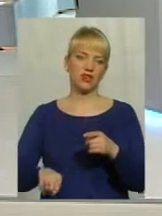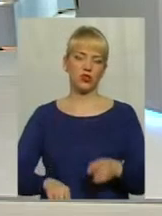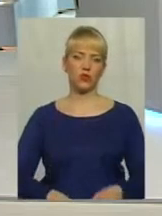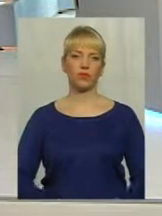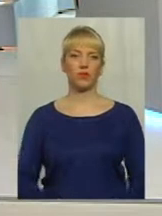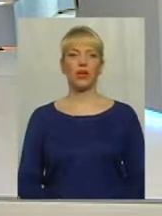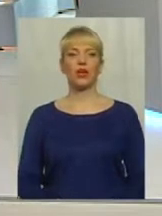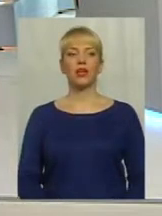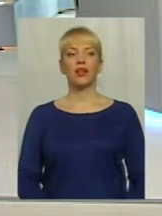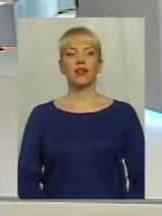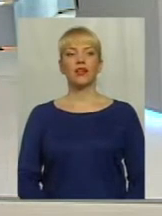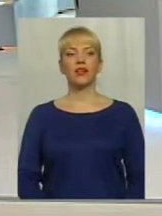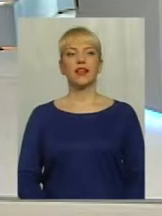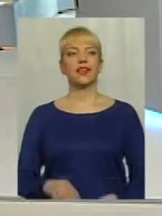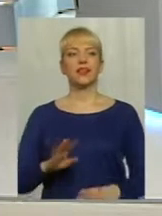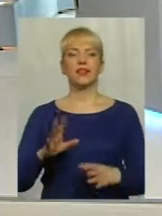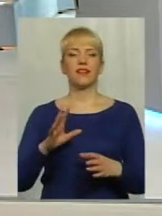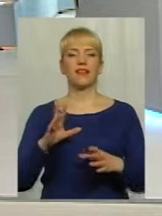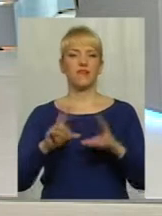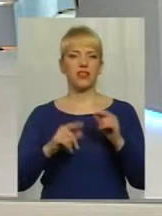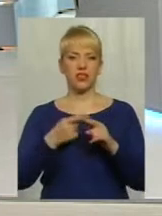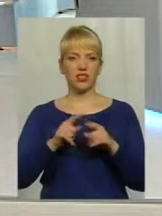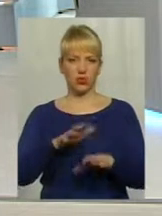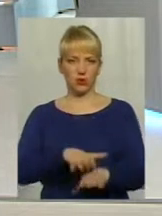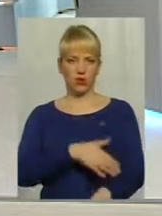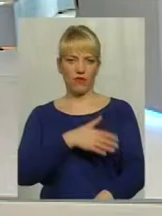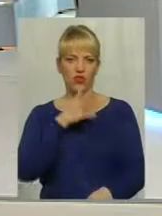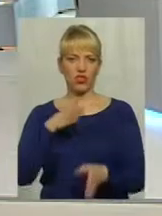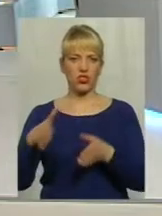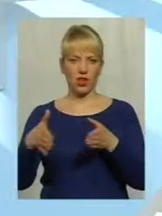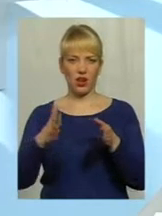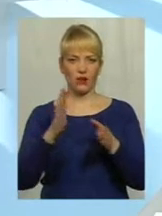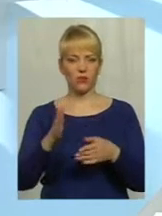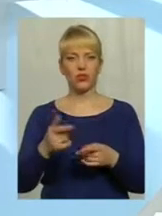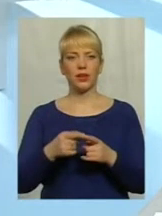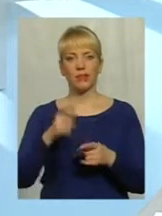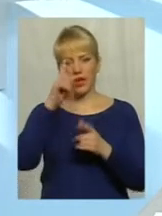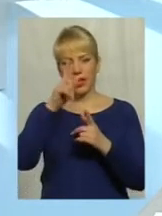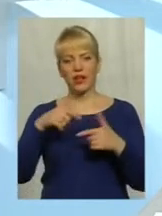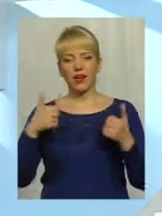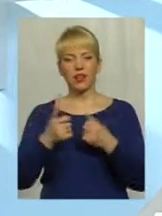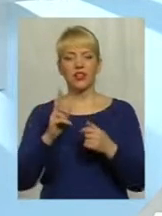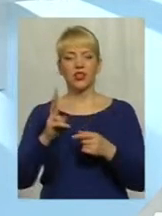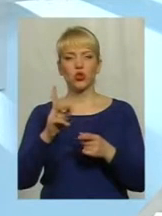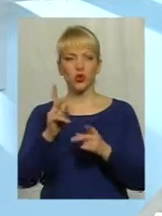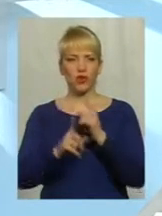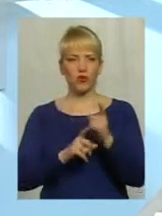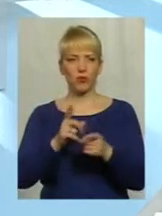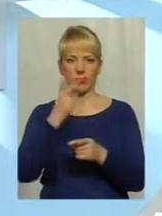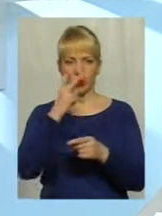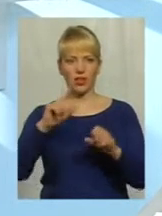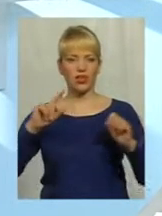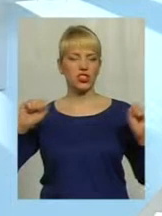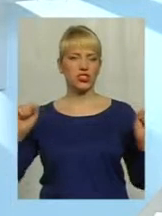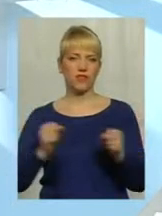дуже швидко. Тобто не вважаєте, що це буде довгий шлях? Країни, ті, які реформувалися, показали швидкість